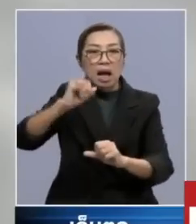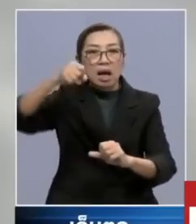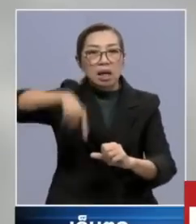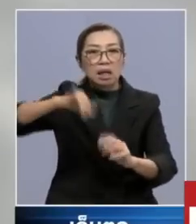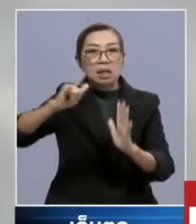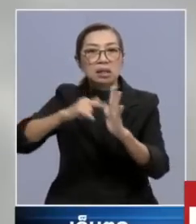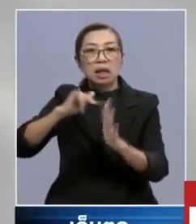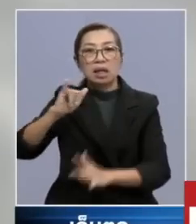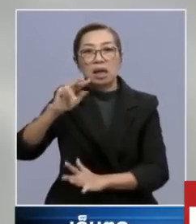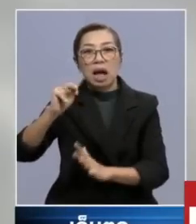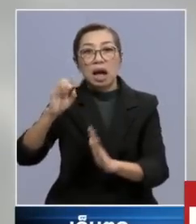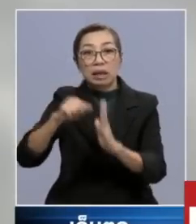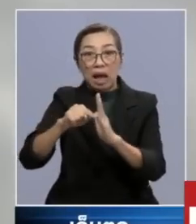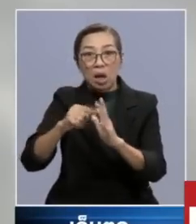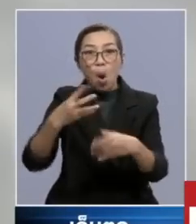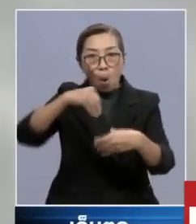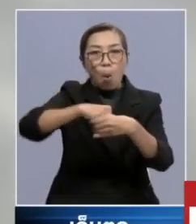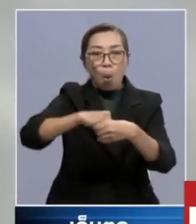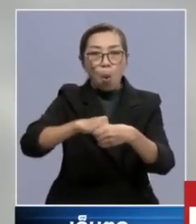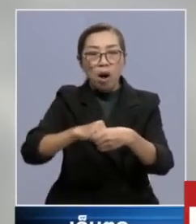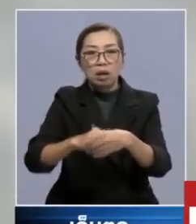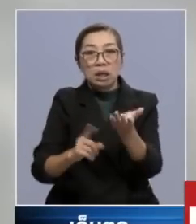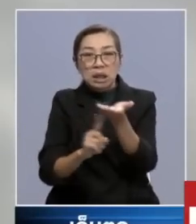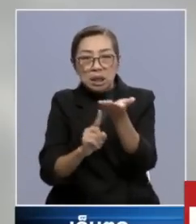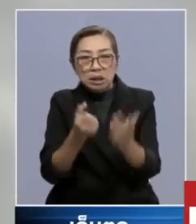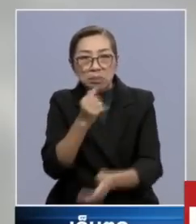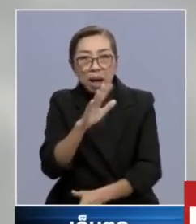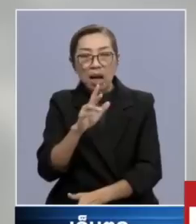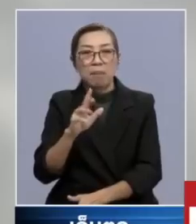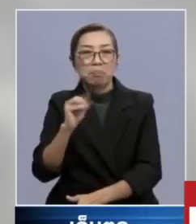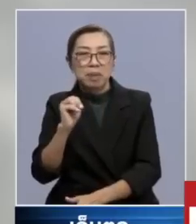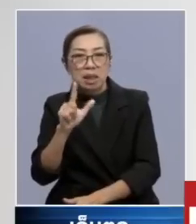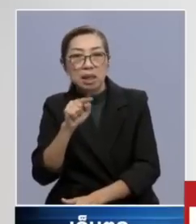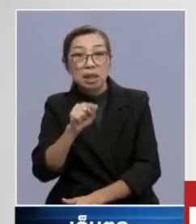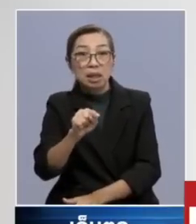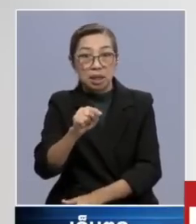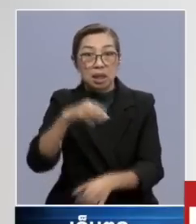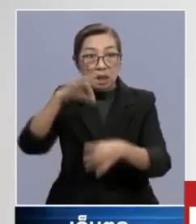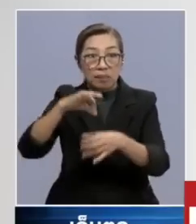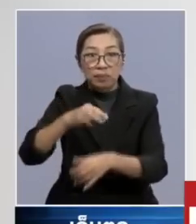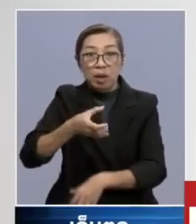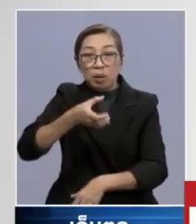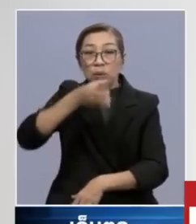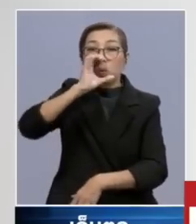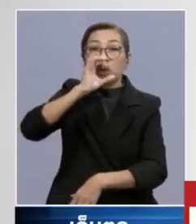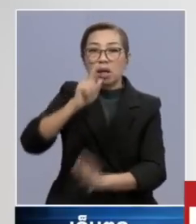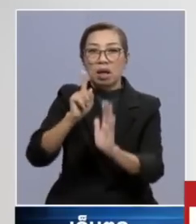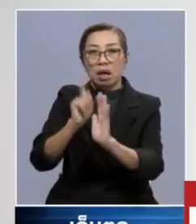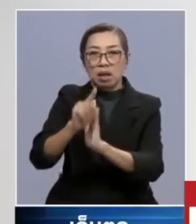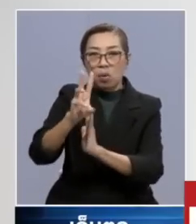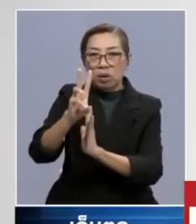องละ15มิลลิกรัมซึ่งนักเคมีเนี่ยระบุว่าปริมาณเท่านี้สามารถที่จะทำให้เสียชีวิตได้ภายใน 6-10 นาทีเลย